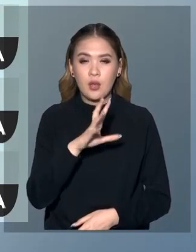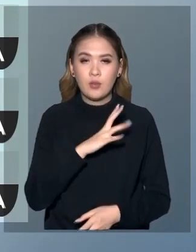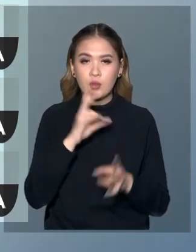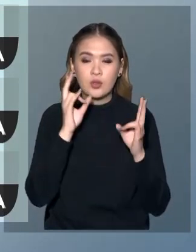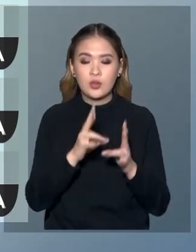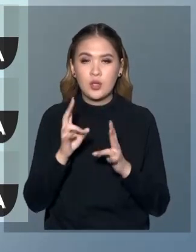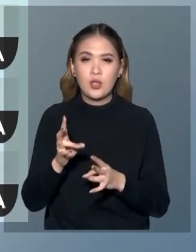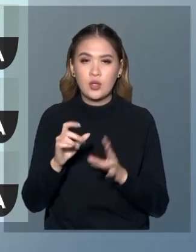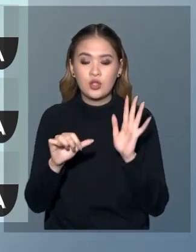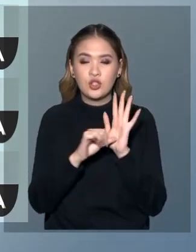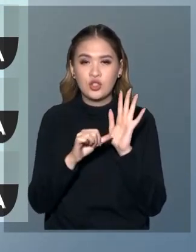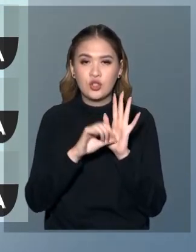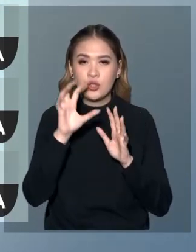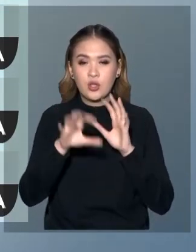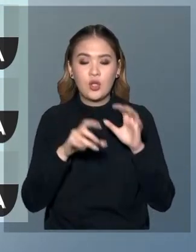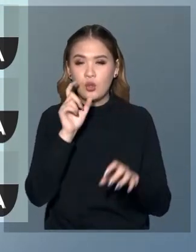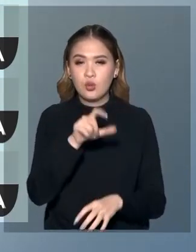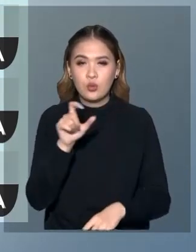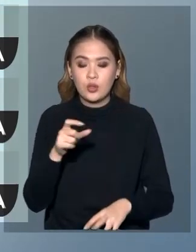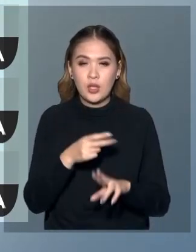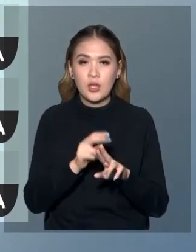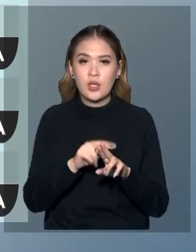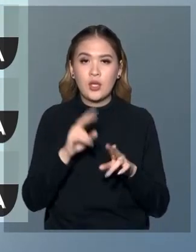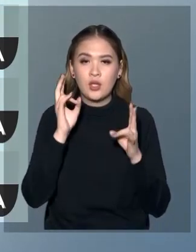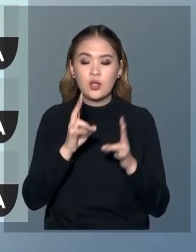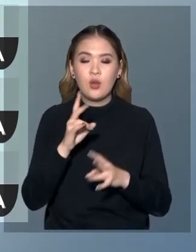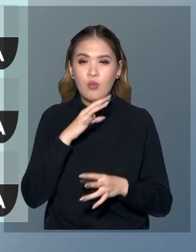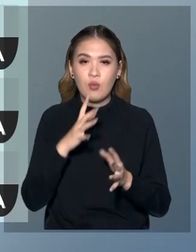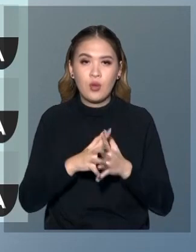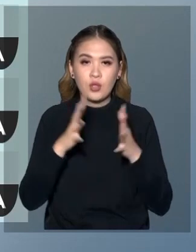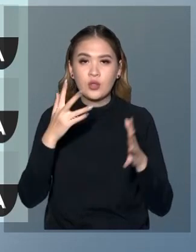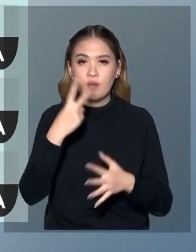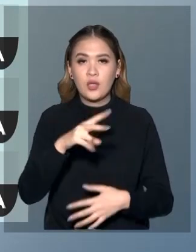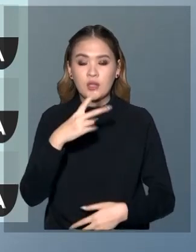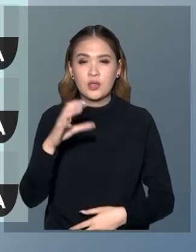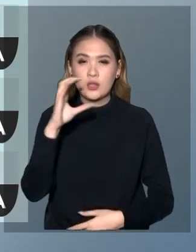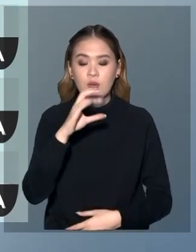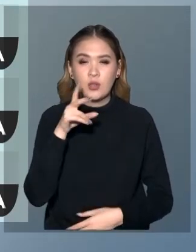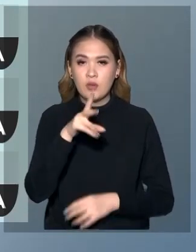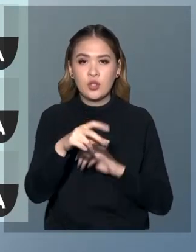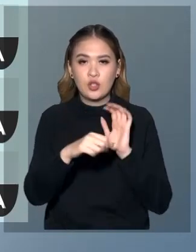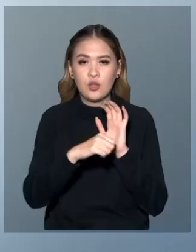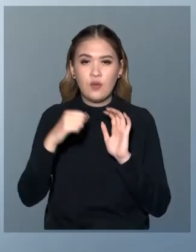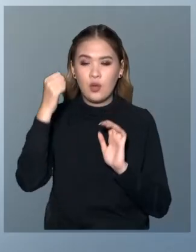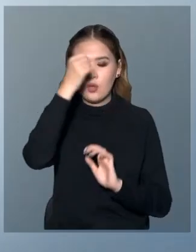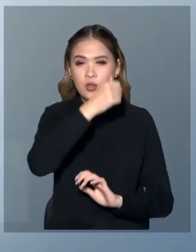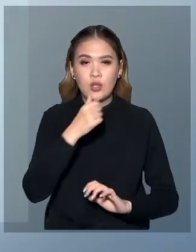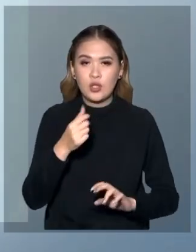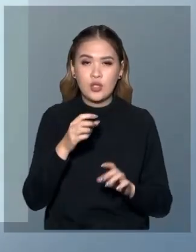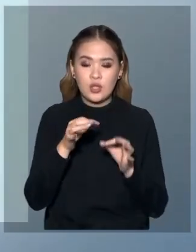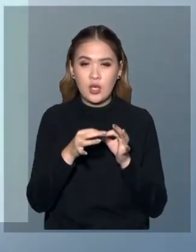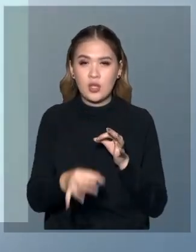6 горняков. Самая масштабная по количеству жертв трагедия произошла 20 сентября 2006 года